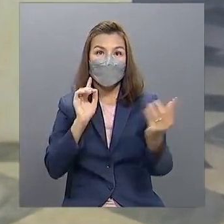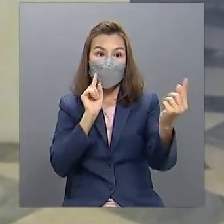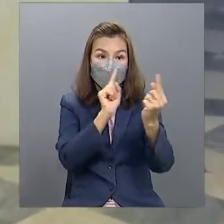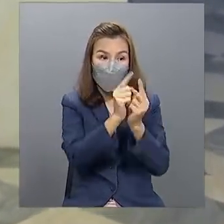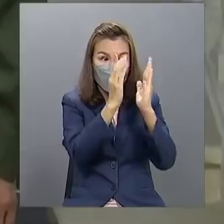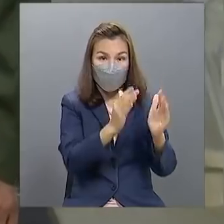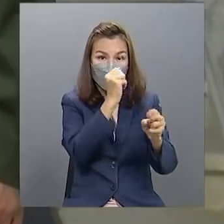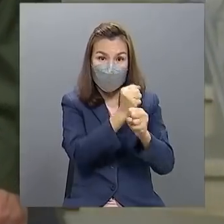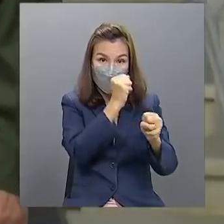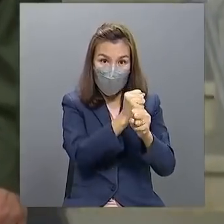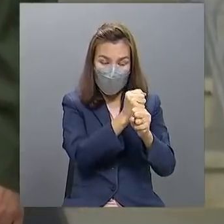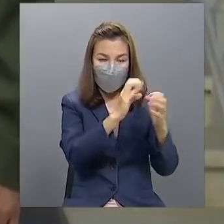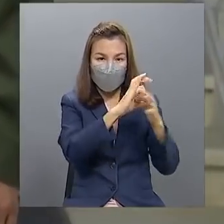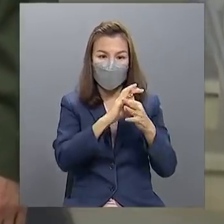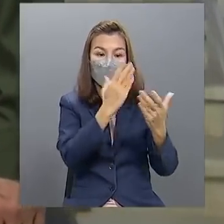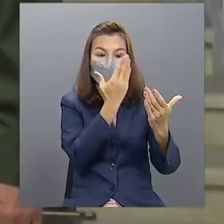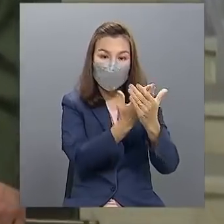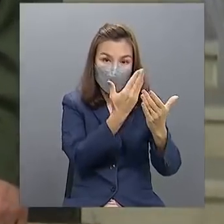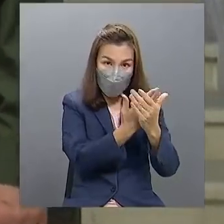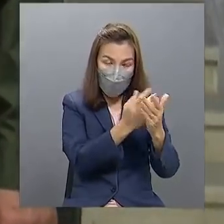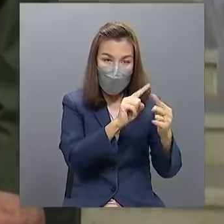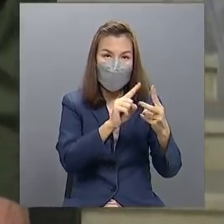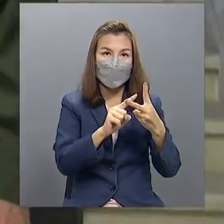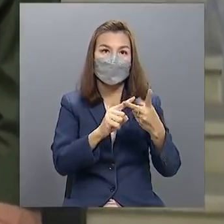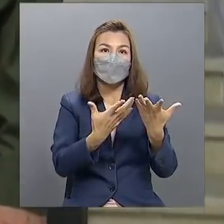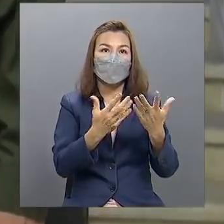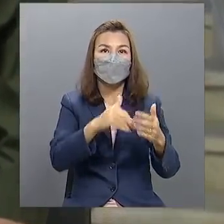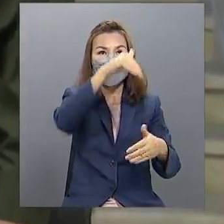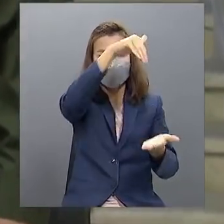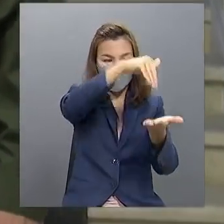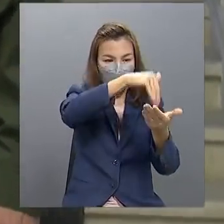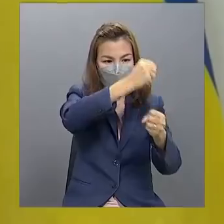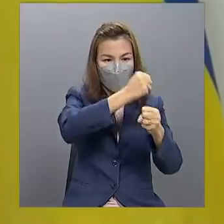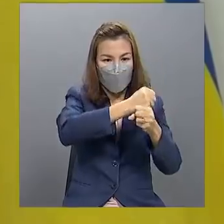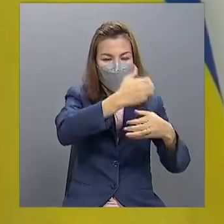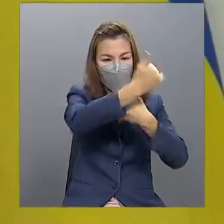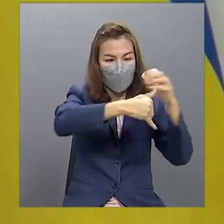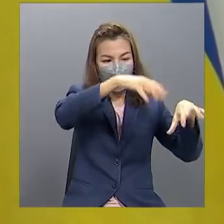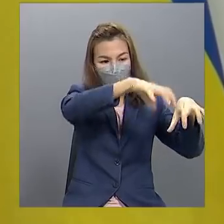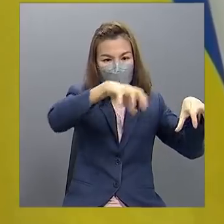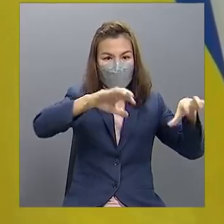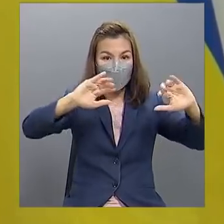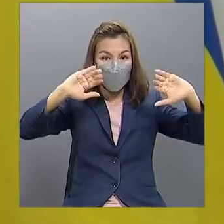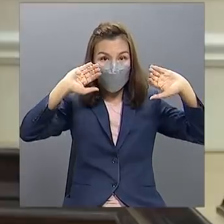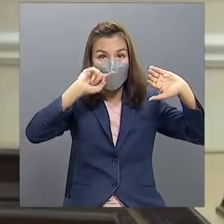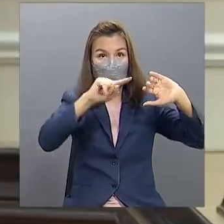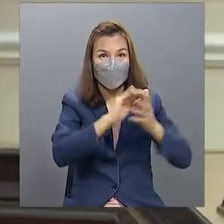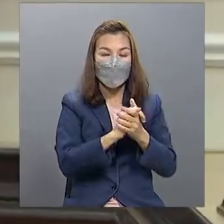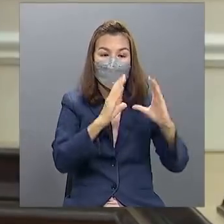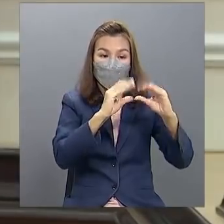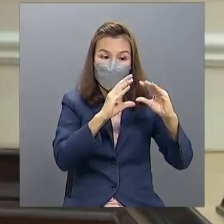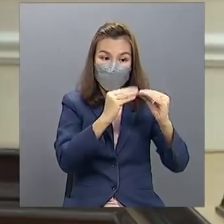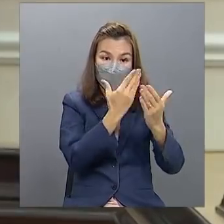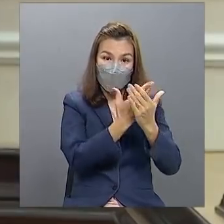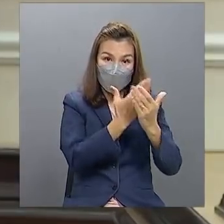ของยูเครนกับหน่วยงานระดับโลกท่ามกลางกำหนดการประชุมของกองทุนการเงินระหว่างประเทศหรือว่า